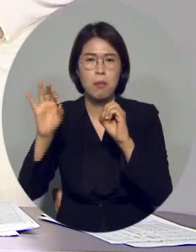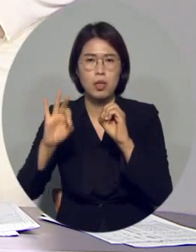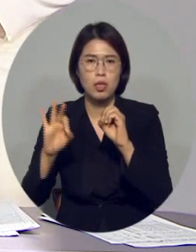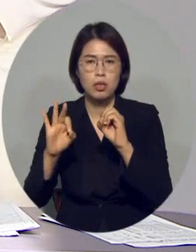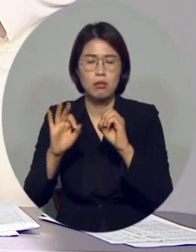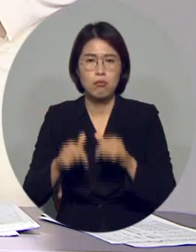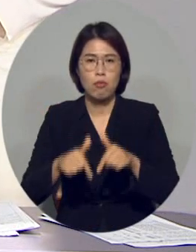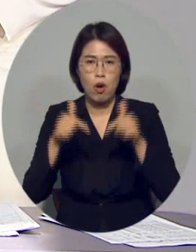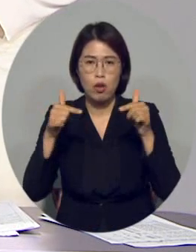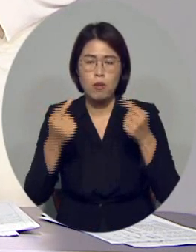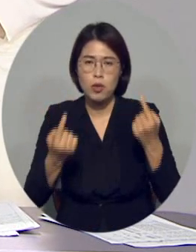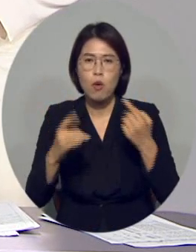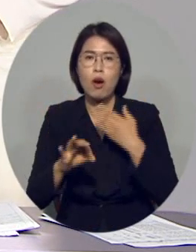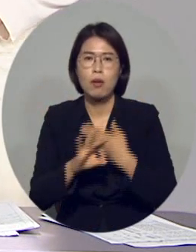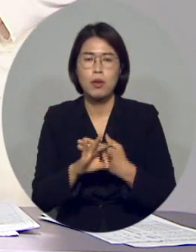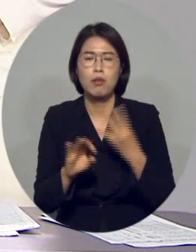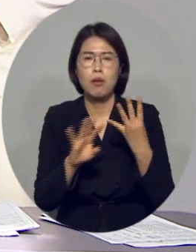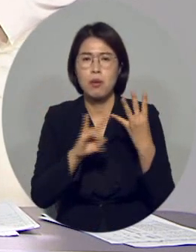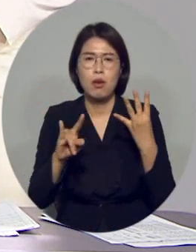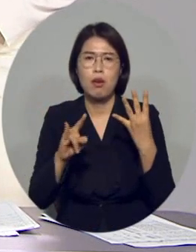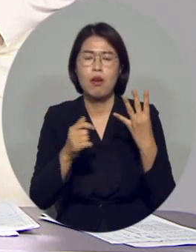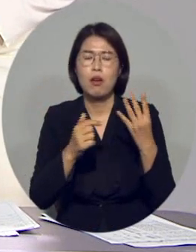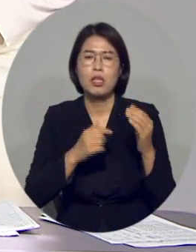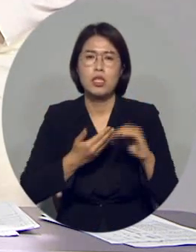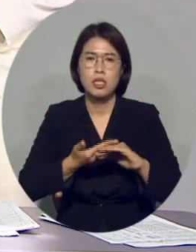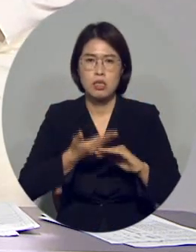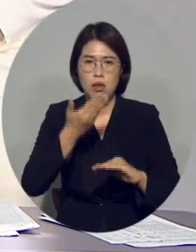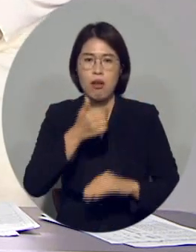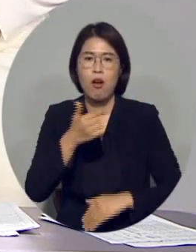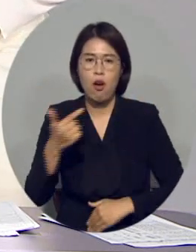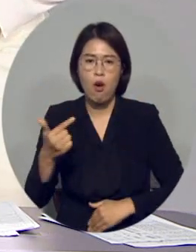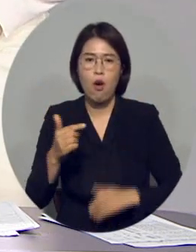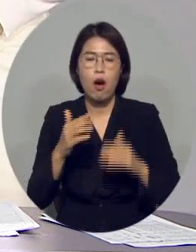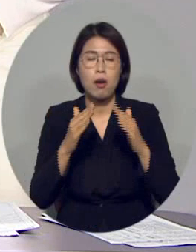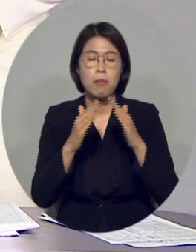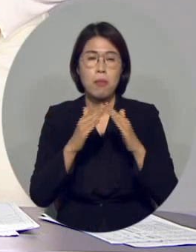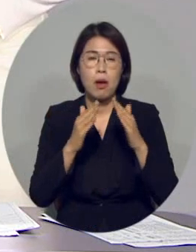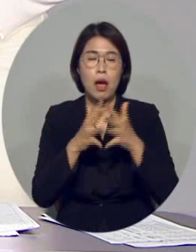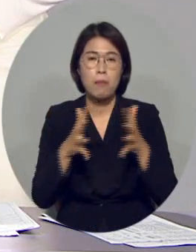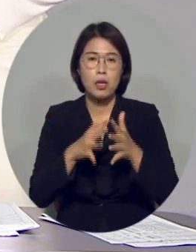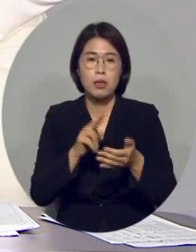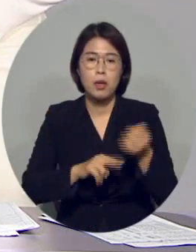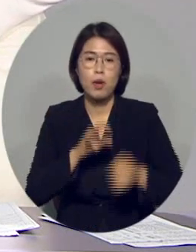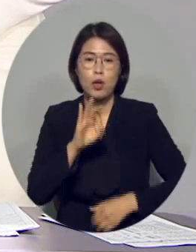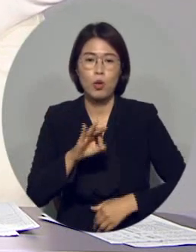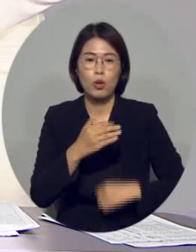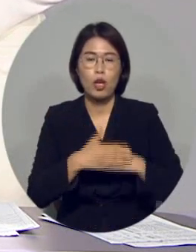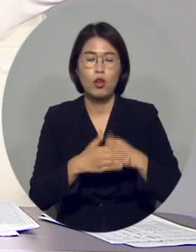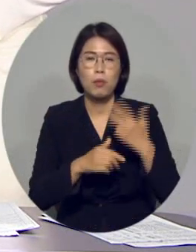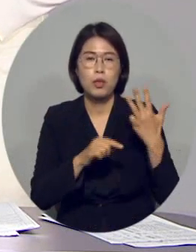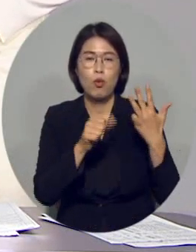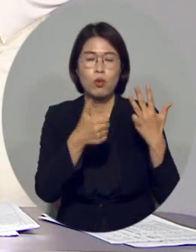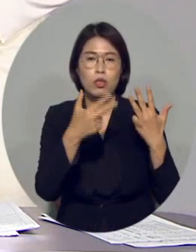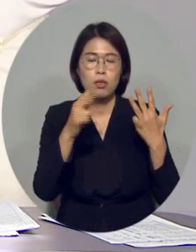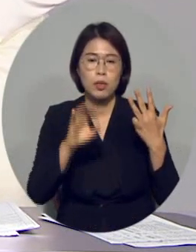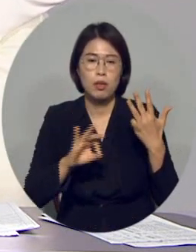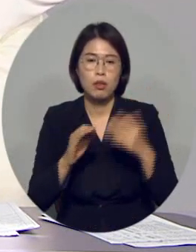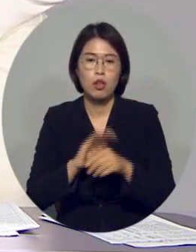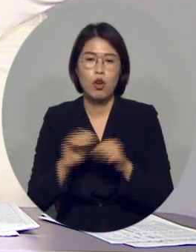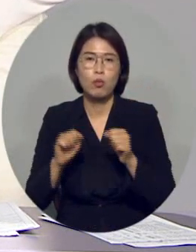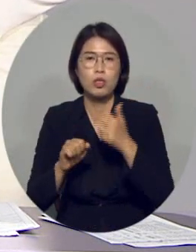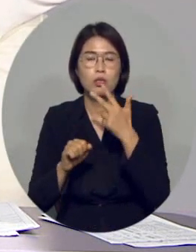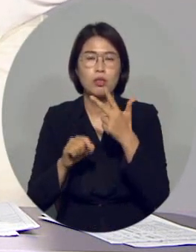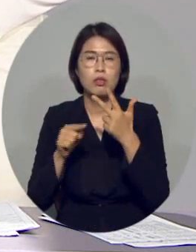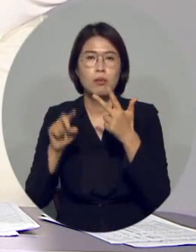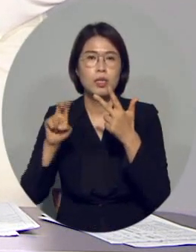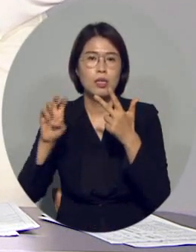상승률과 비교하면 4배 넘게 높습니다. 아파트 매매가격 상승률만 본다면 대구는 8.57%, 경북은